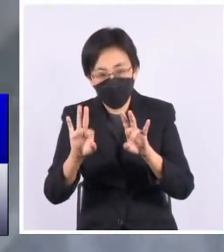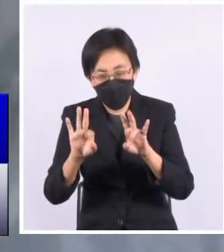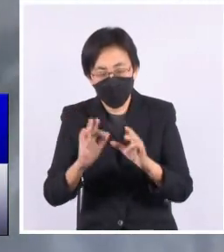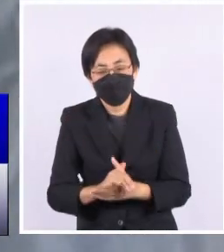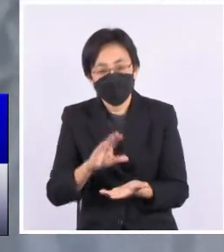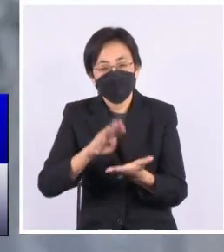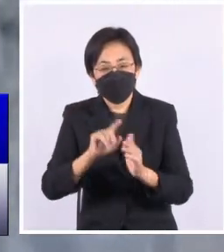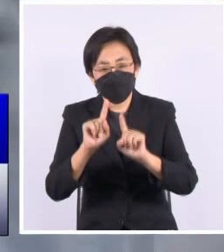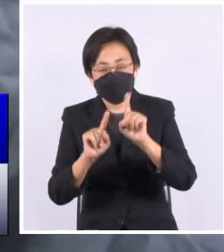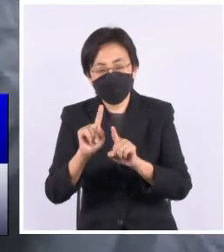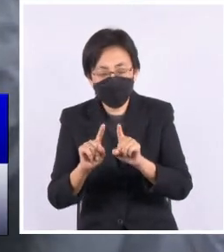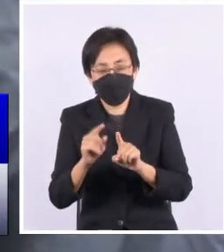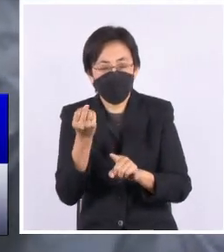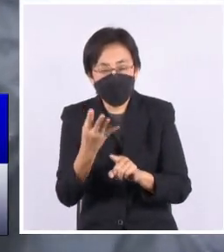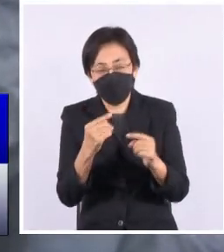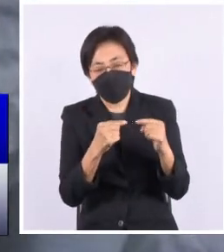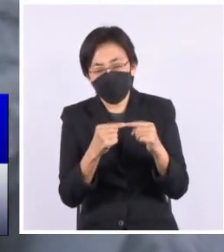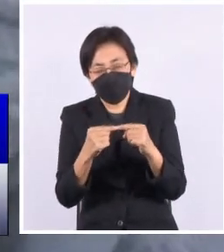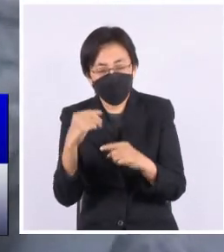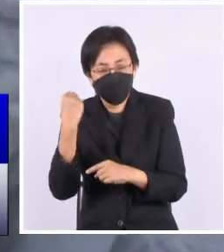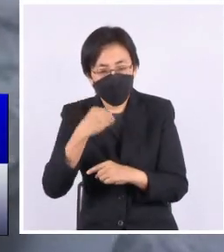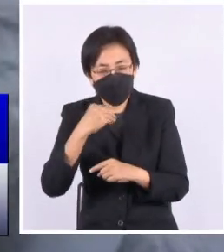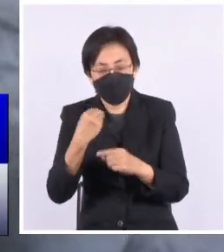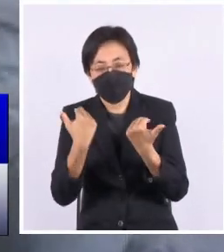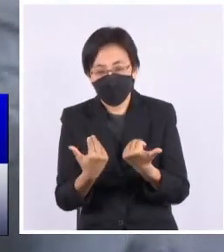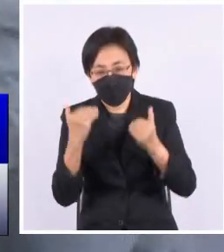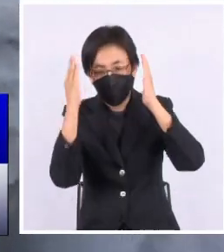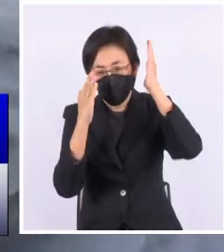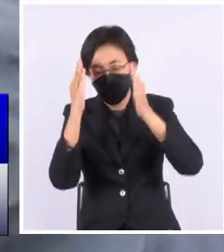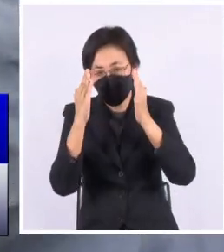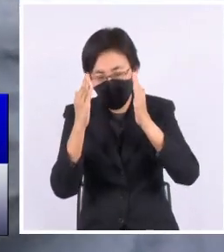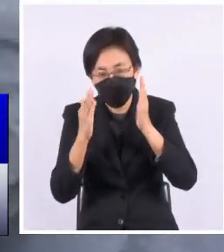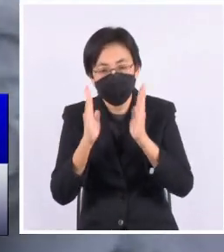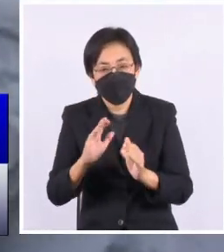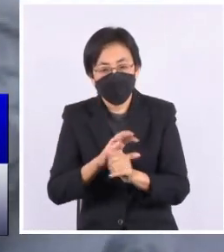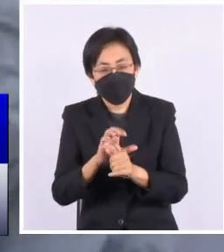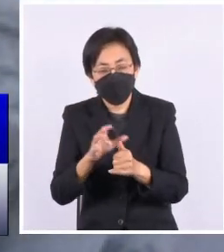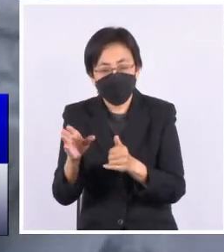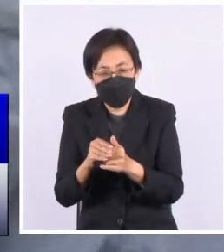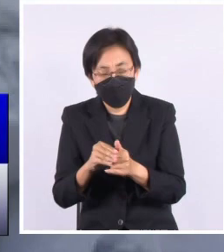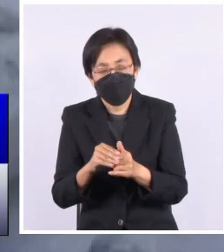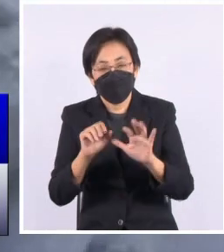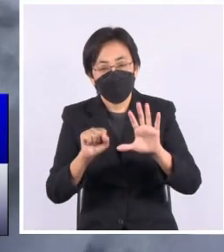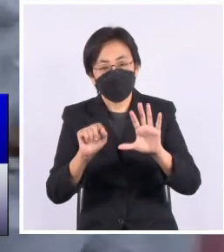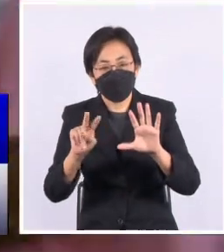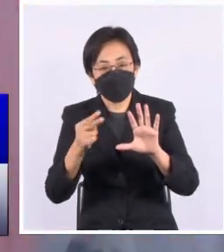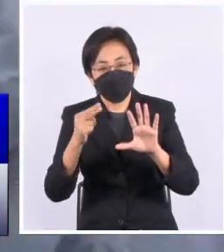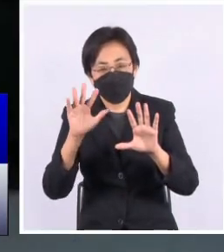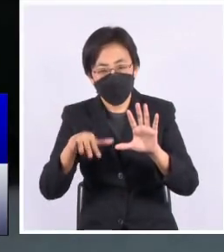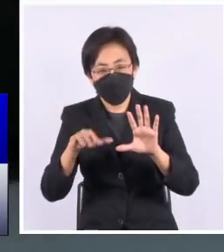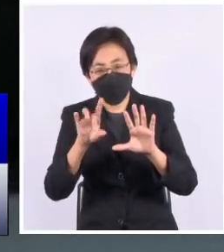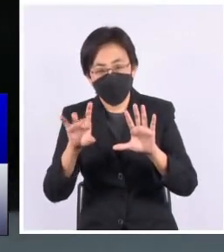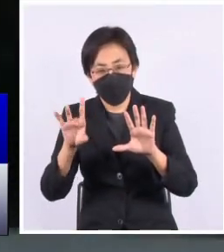เป็นสถิติสูงสุดติดต่อกันมาหลายวันแล้วนะครับทำให้ตอนนี้มาเลเซียมีผู้ป่วยติดเชื้อสะสมอย่างน้อย 5สาร25000